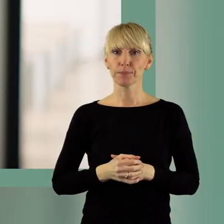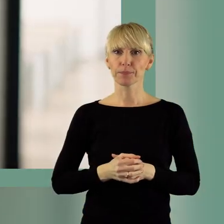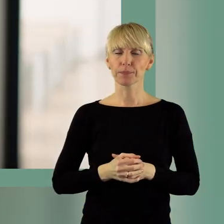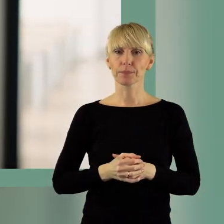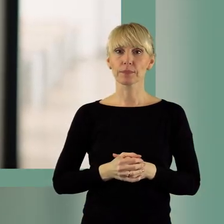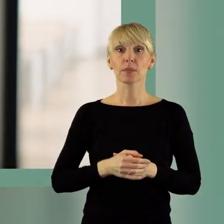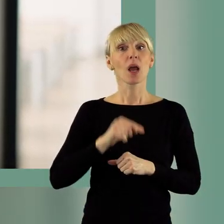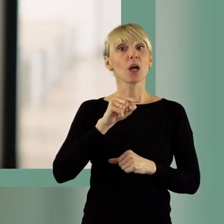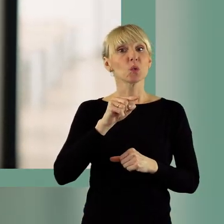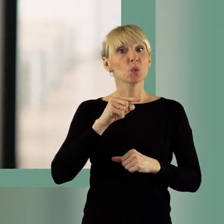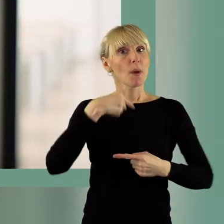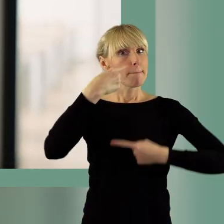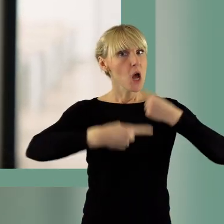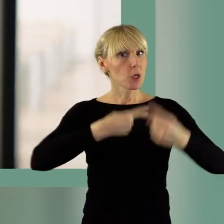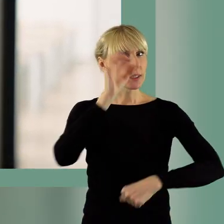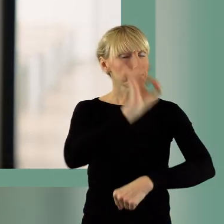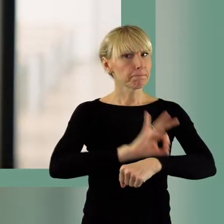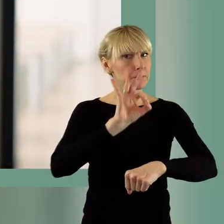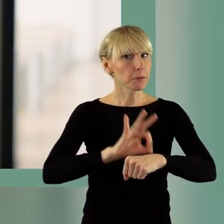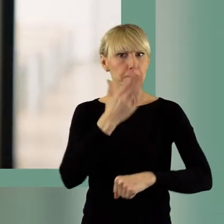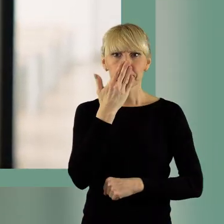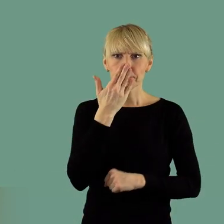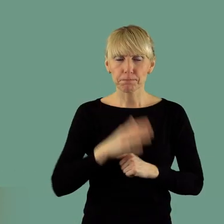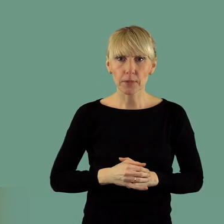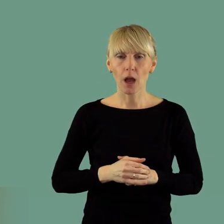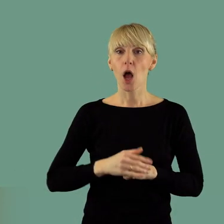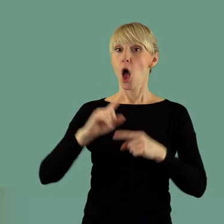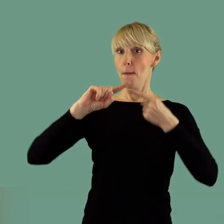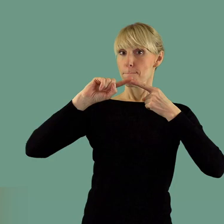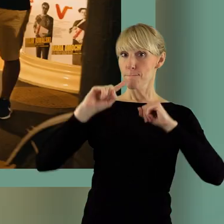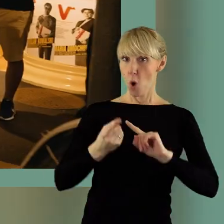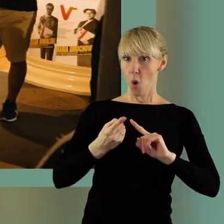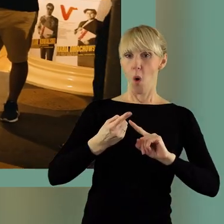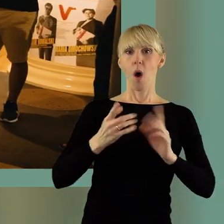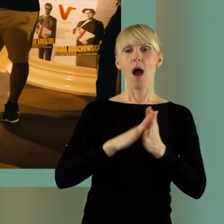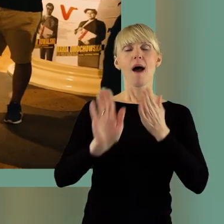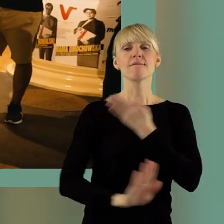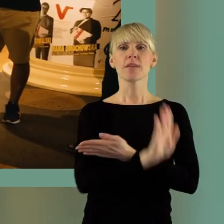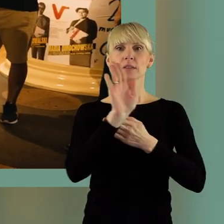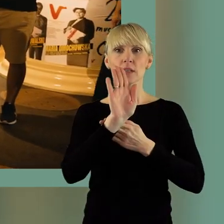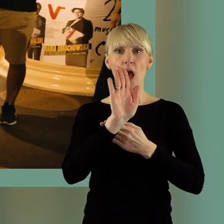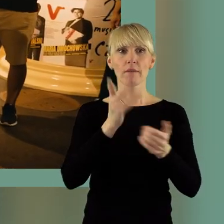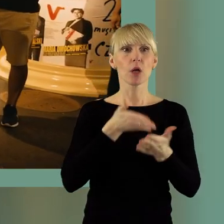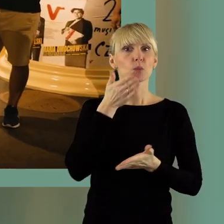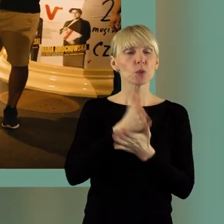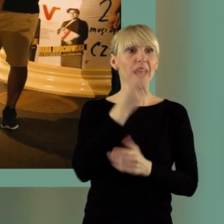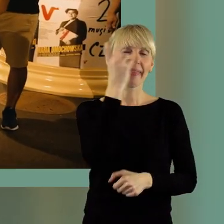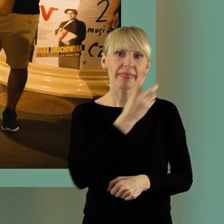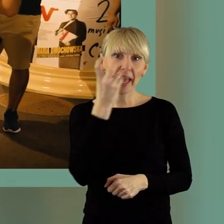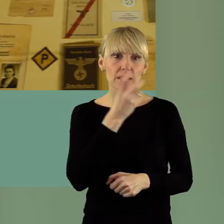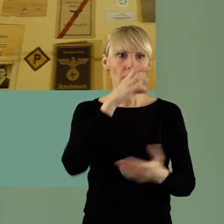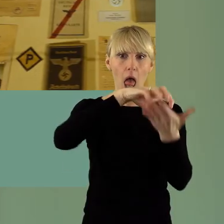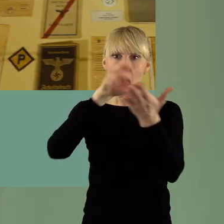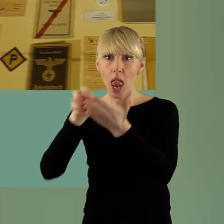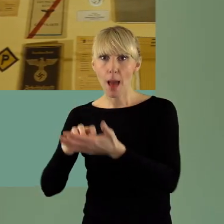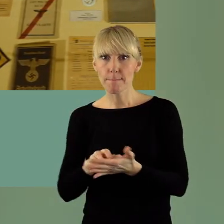Proces projektowy polega na tym, aby po przeanalizowaniu wystawy, wyłowieniu tych najważniejszych, najbardziej interesujących